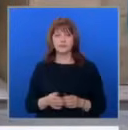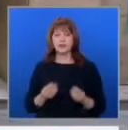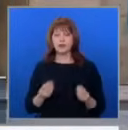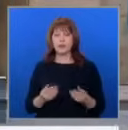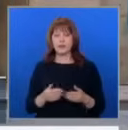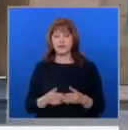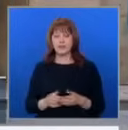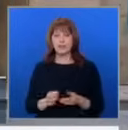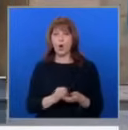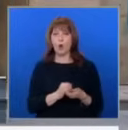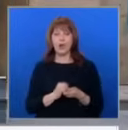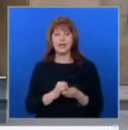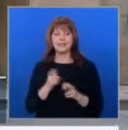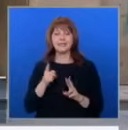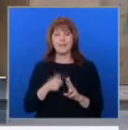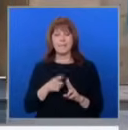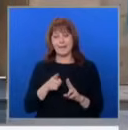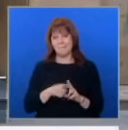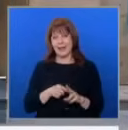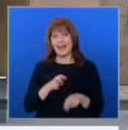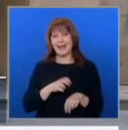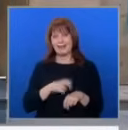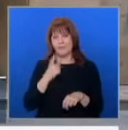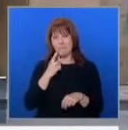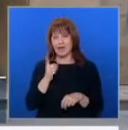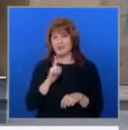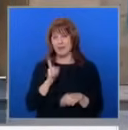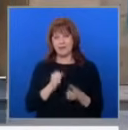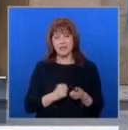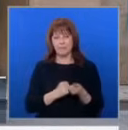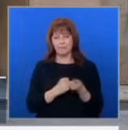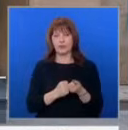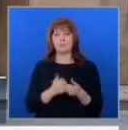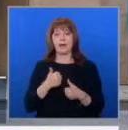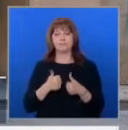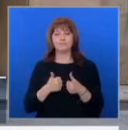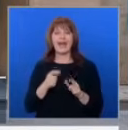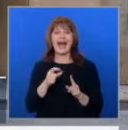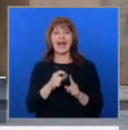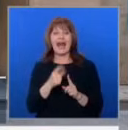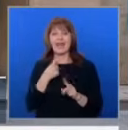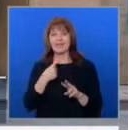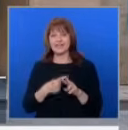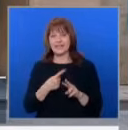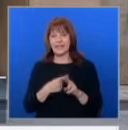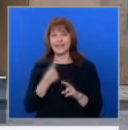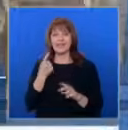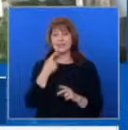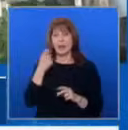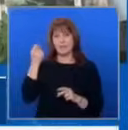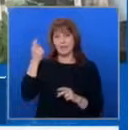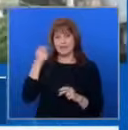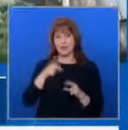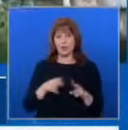Добър вечер. Коалицията Продължаваме промяната Демократична България няма да подкрепи кандидатурата на Рая Назарян за председател на Народното